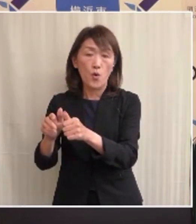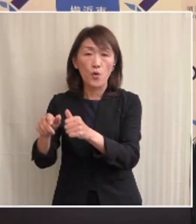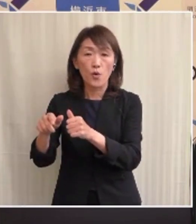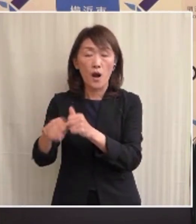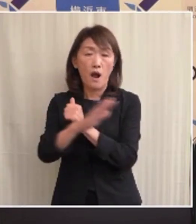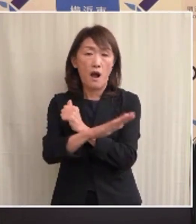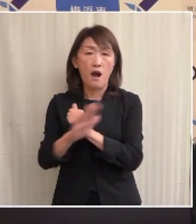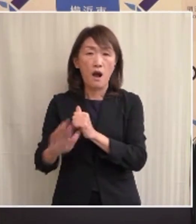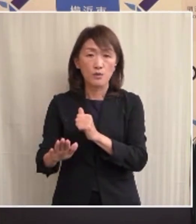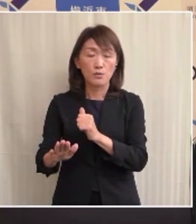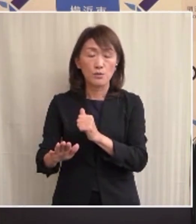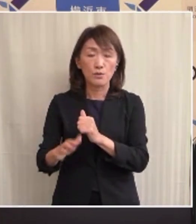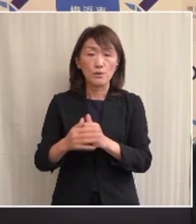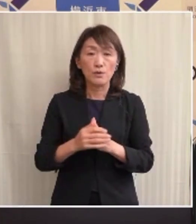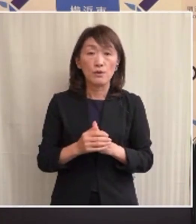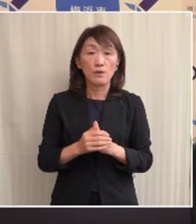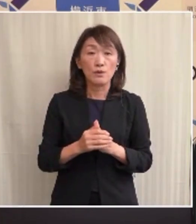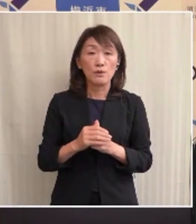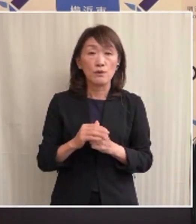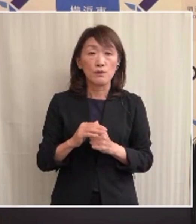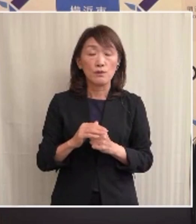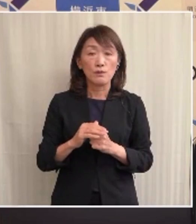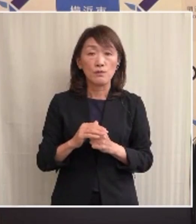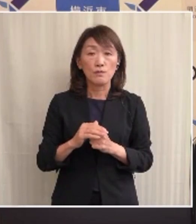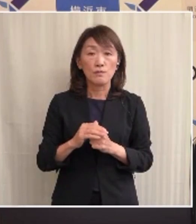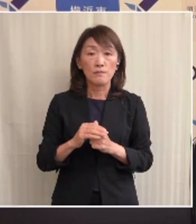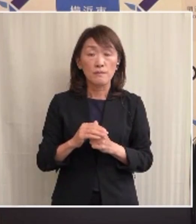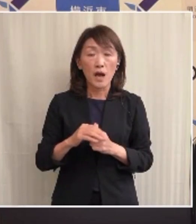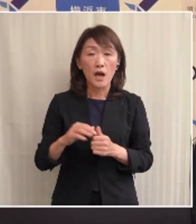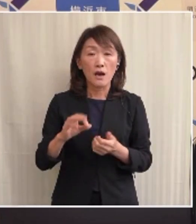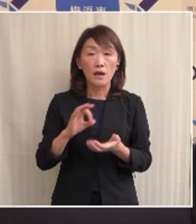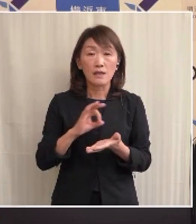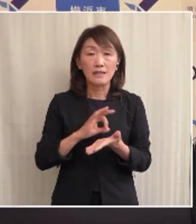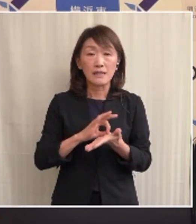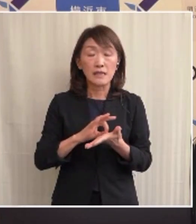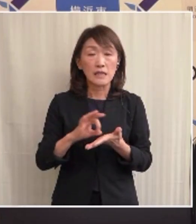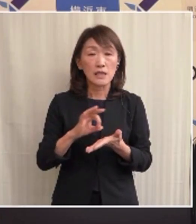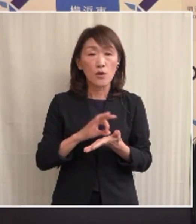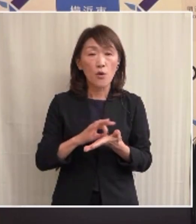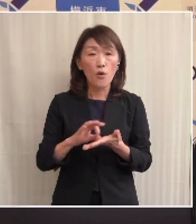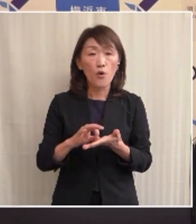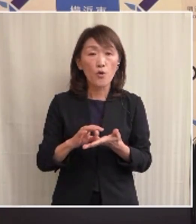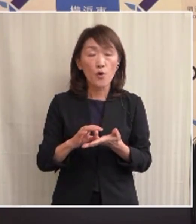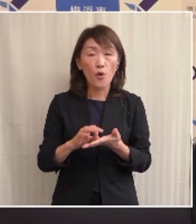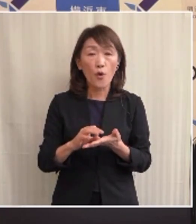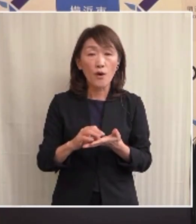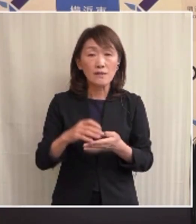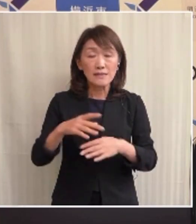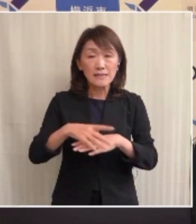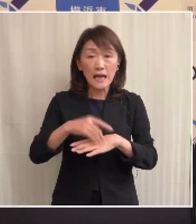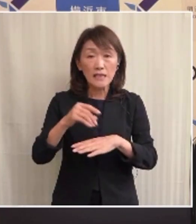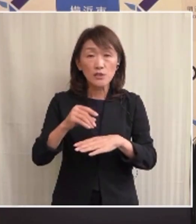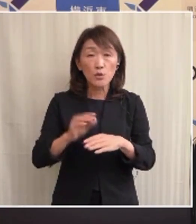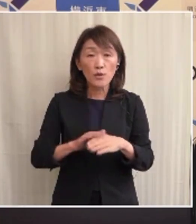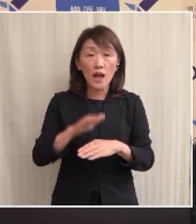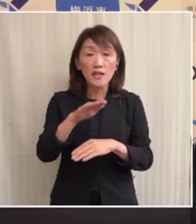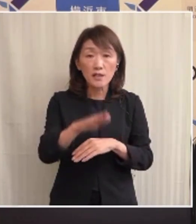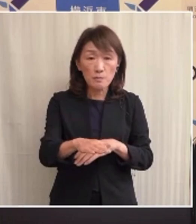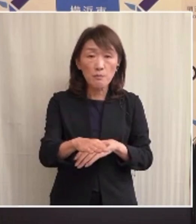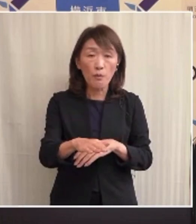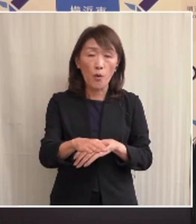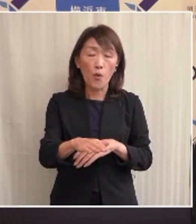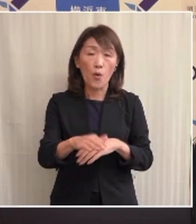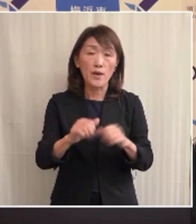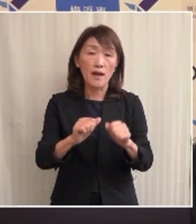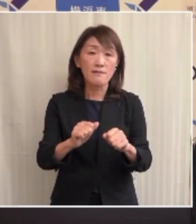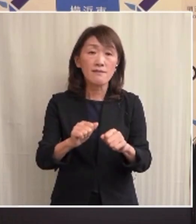う利用を最初の第一歩を踏み出して、いただいて、こ